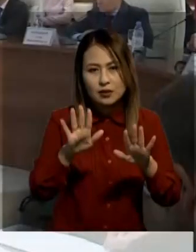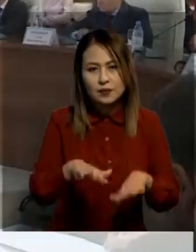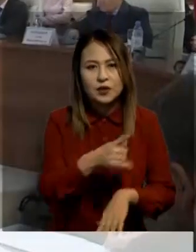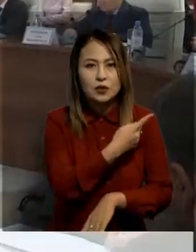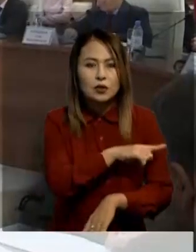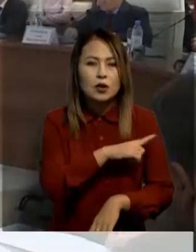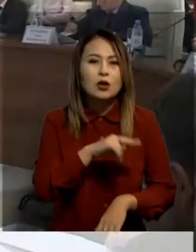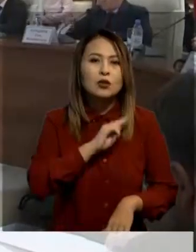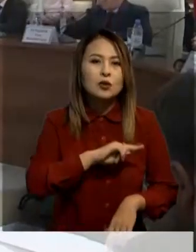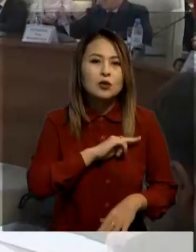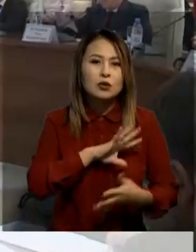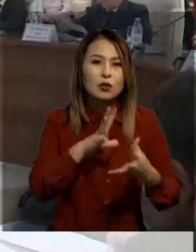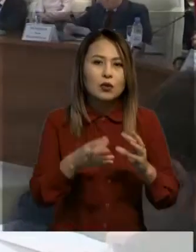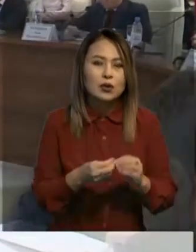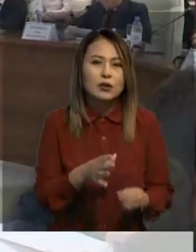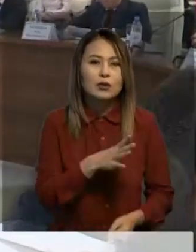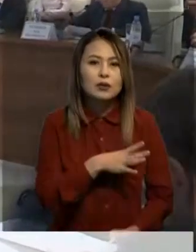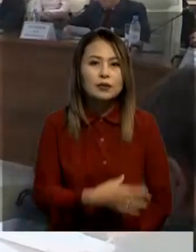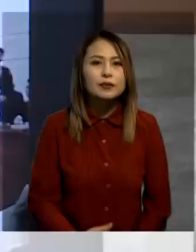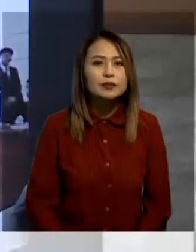этномедиация институтының жұмысы қорытындыланды.